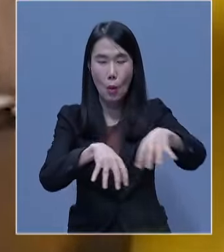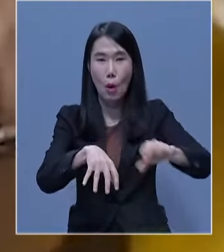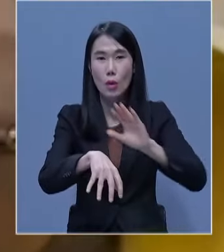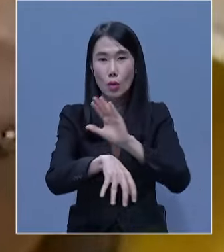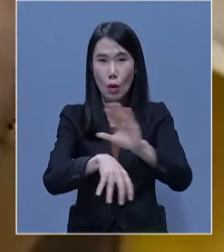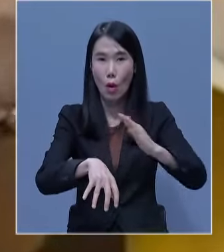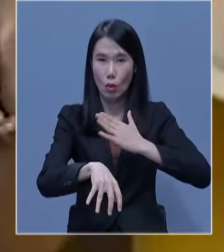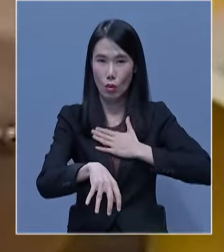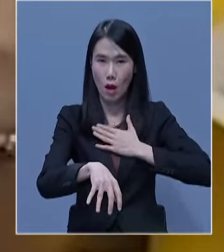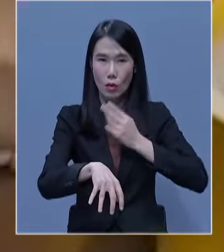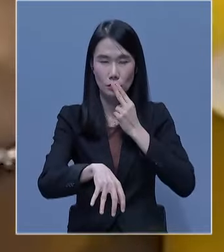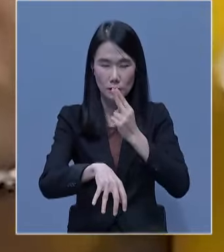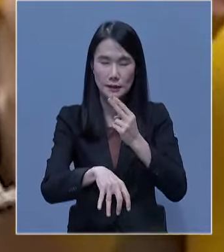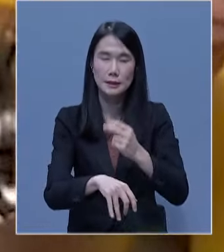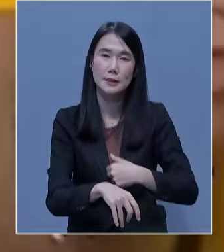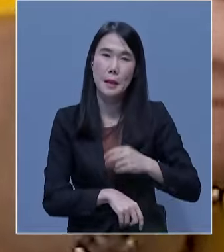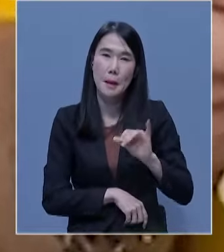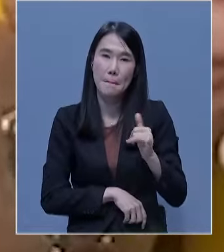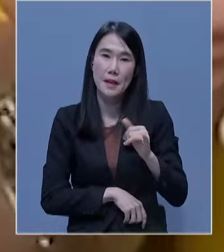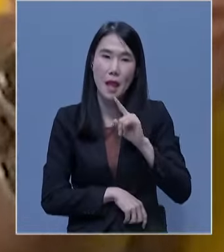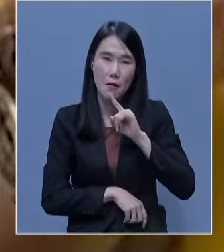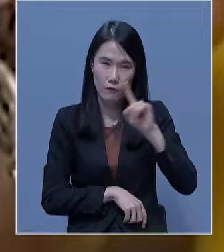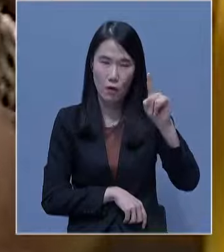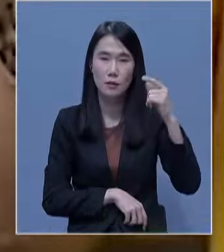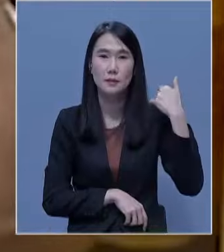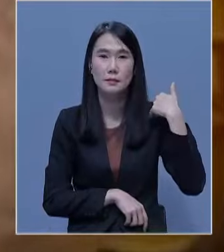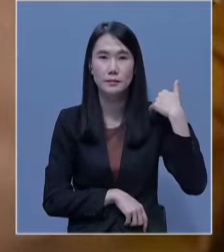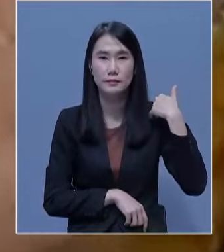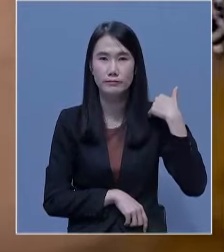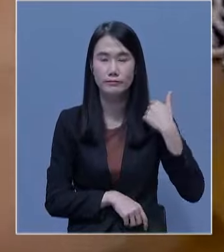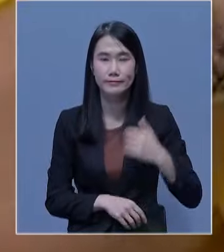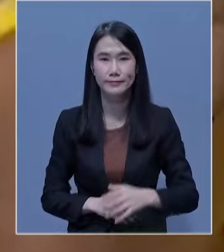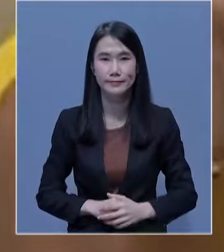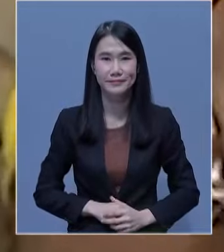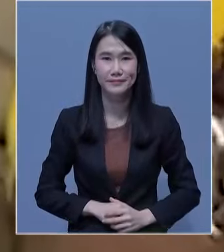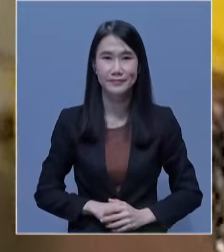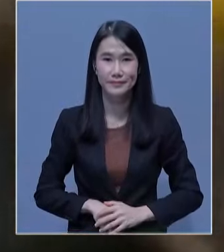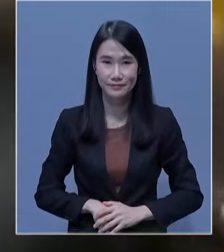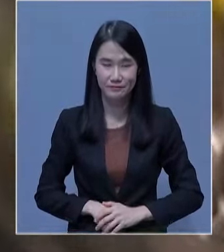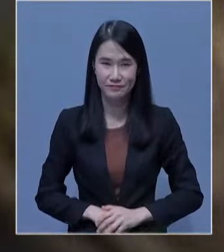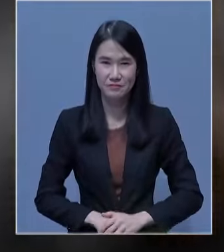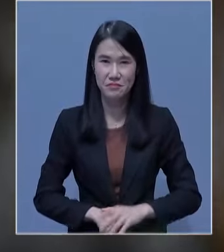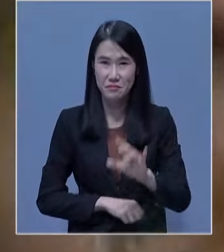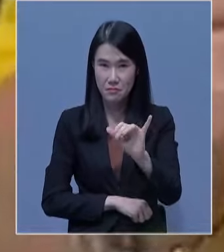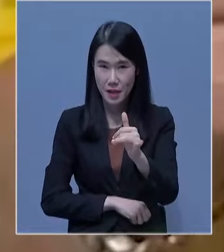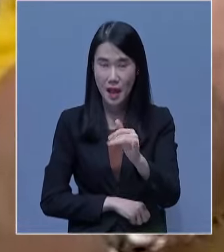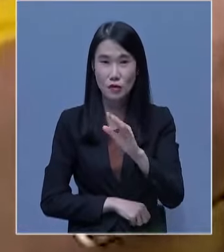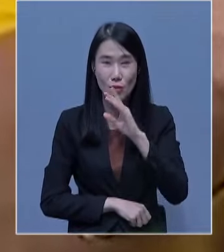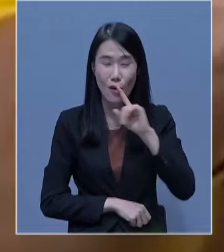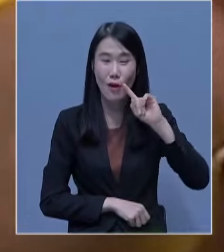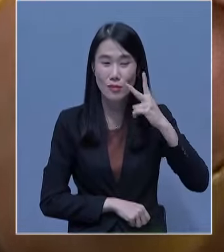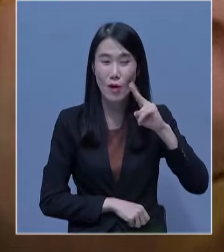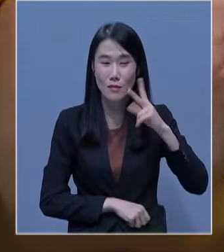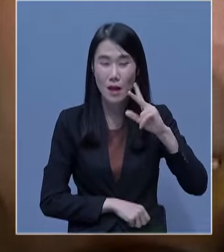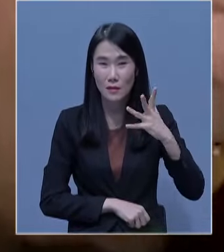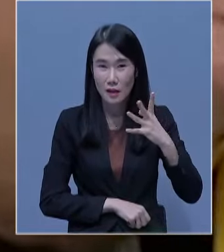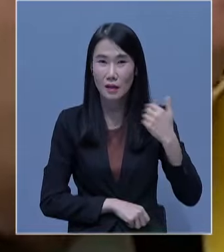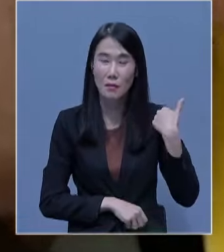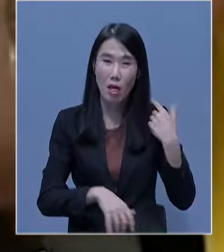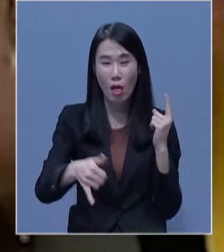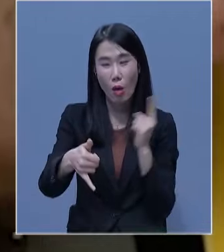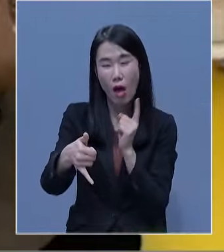ตัวเองคงจะไปจัดการให้เหมาะสม นี่เท่ากับว่าการฟ้องหรือเปล่า หลังจากนี้ถ้าคุณหมอวรงค์ห